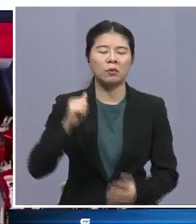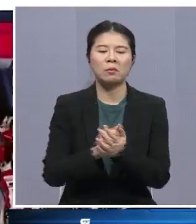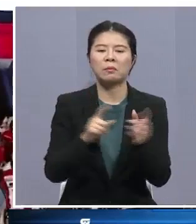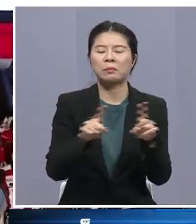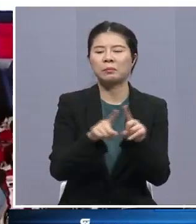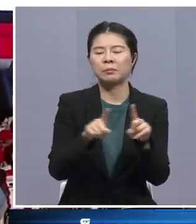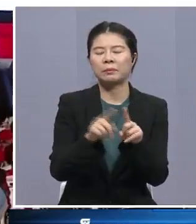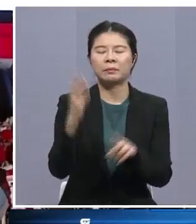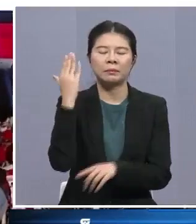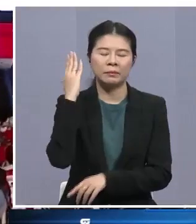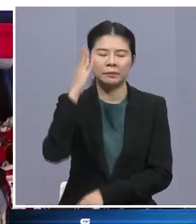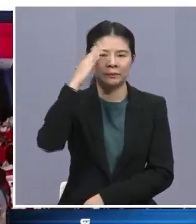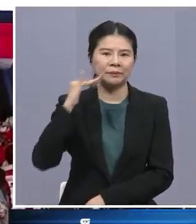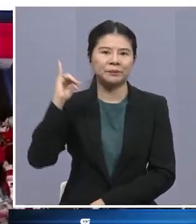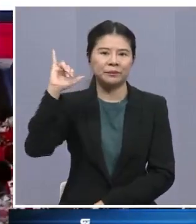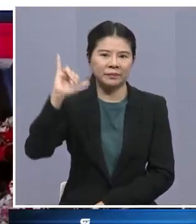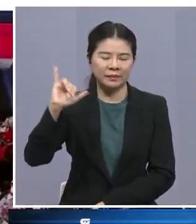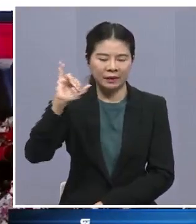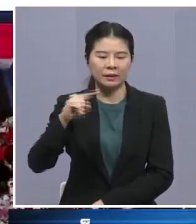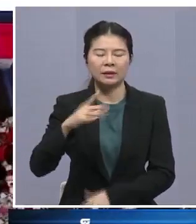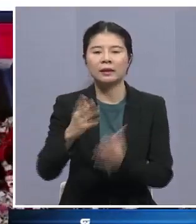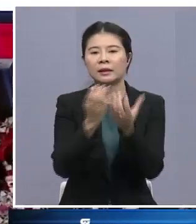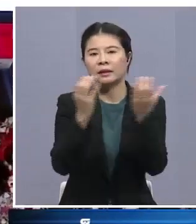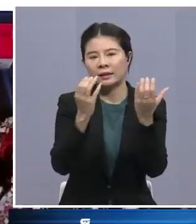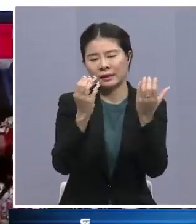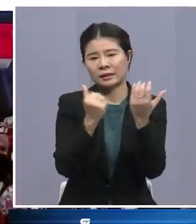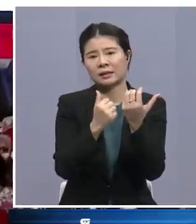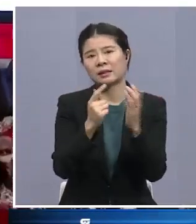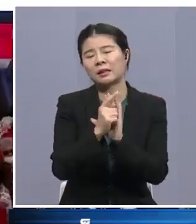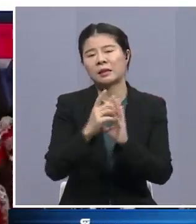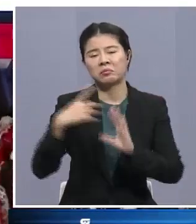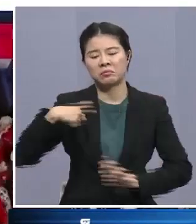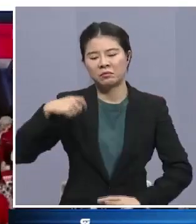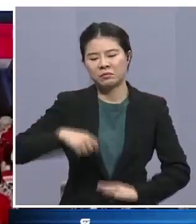บาทของรัฐบาลยิ่งลักษณ์ที่ตอนนั้นศาลรัฐธรรมนูญก็ตีตกไปอ่ะครับครับอือันนี้เป็นสิ่งสำคัญนะฮะ